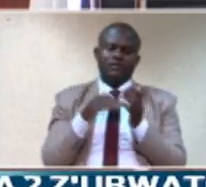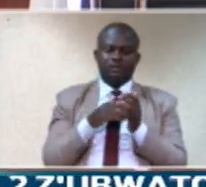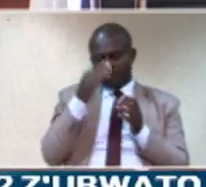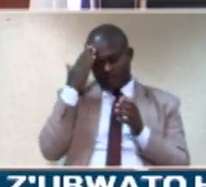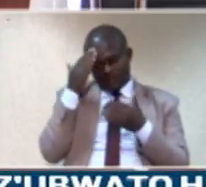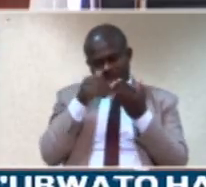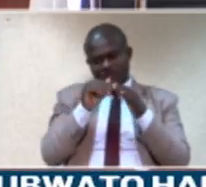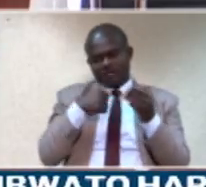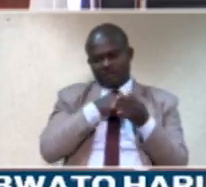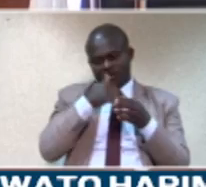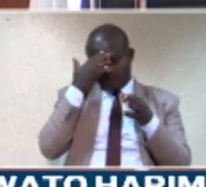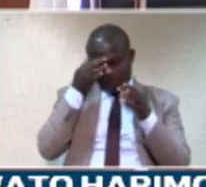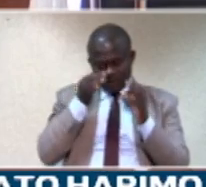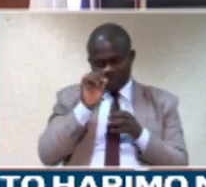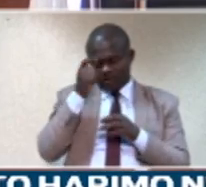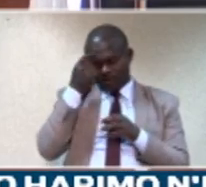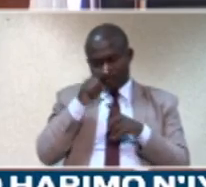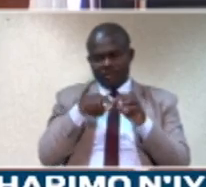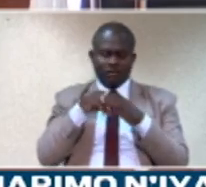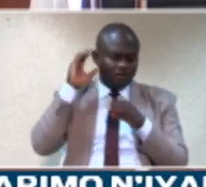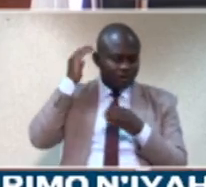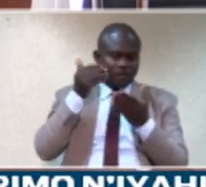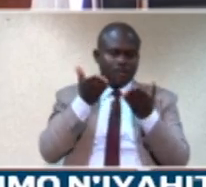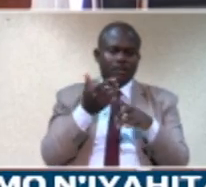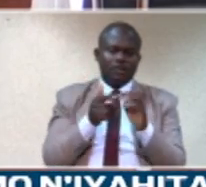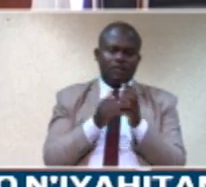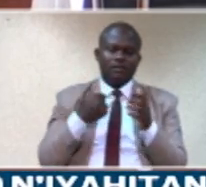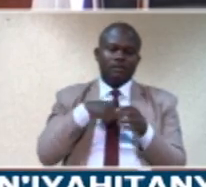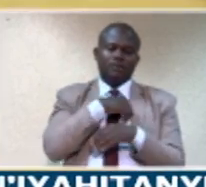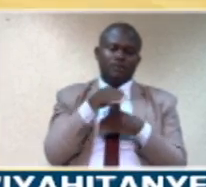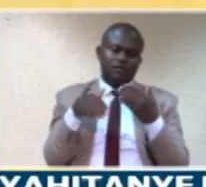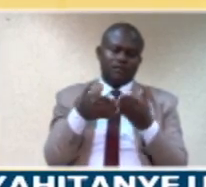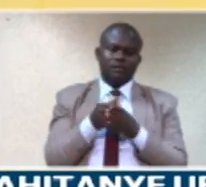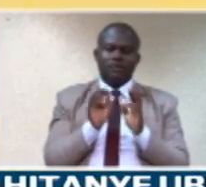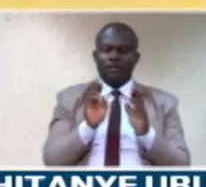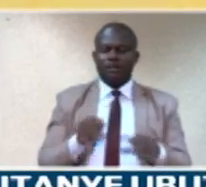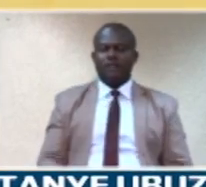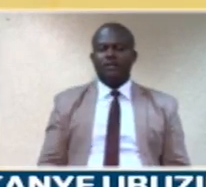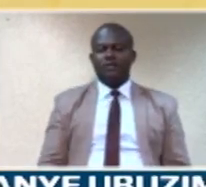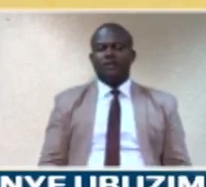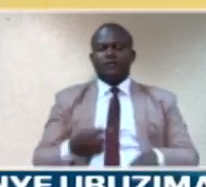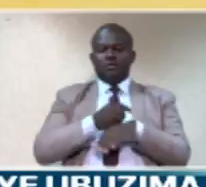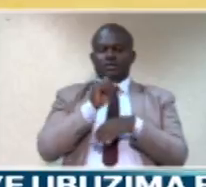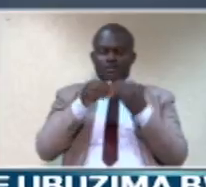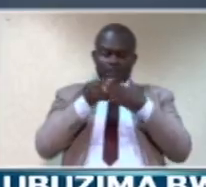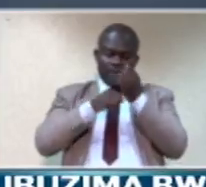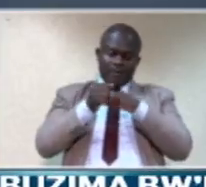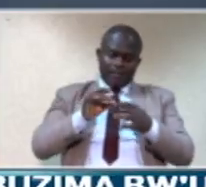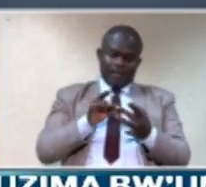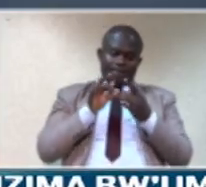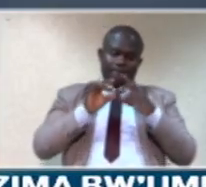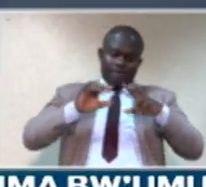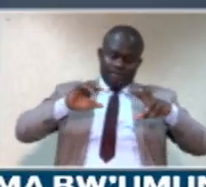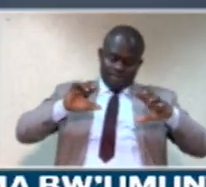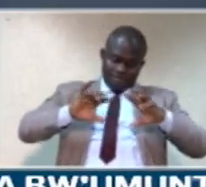murabizi ko ibyemezo guverinoma bifate ishingiye ku makuru abahari kandi twese tubona. Ku munsi wa mbere ibikorwa bidasanzwe byo gupima hafashwe ibipimo